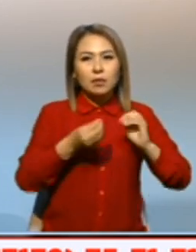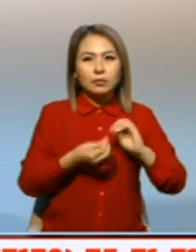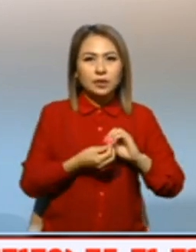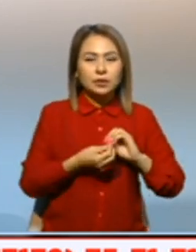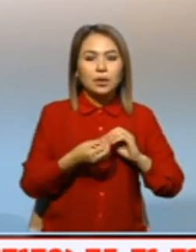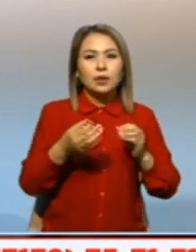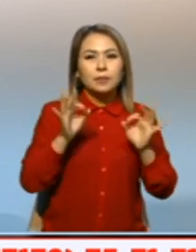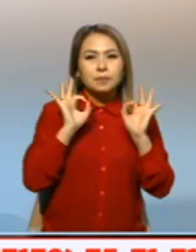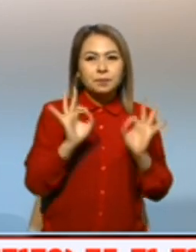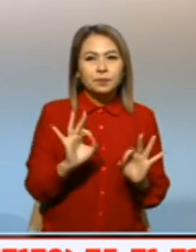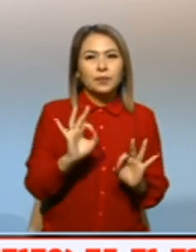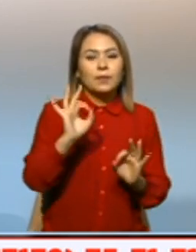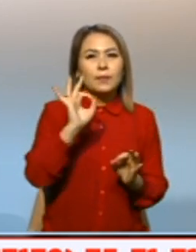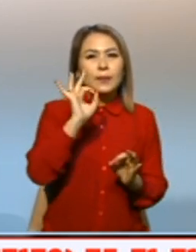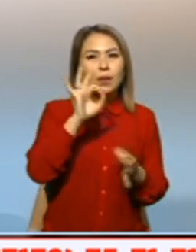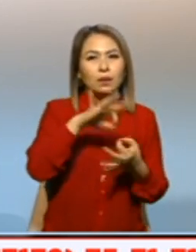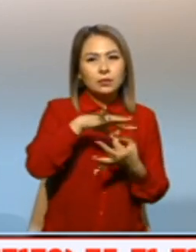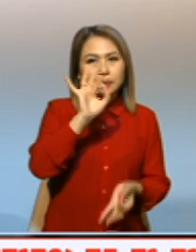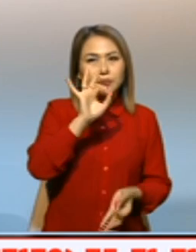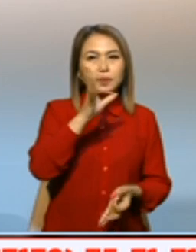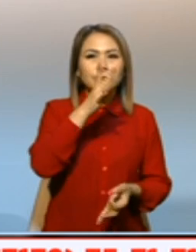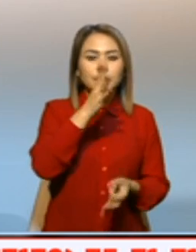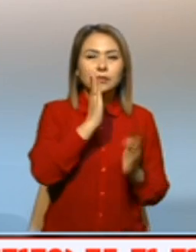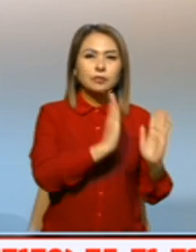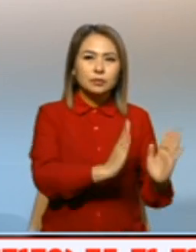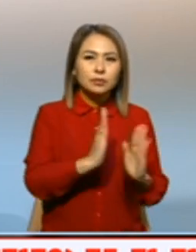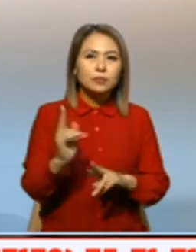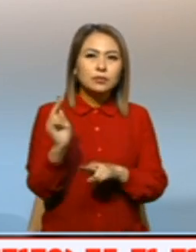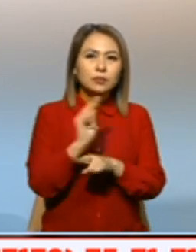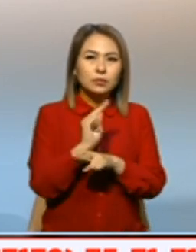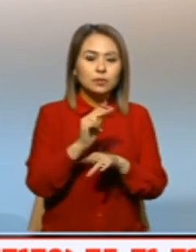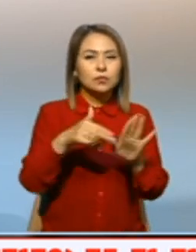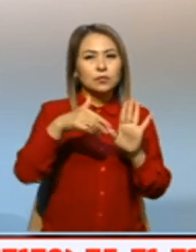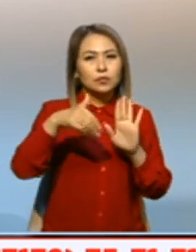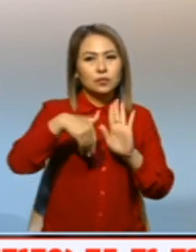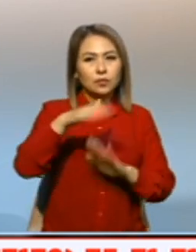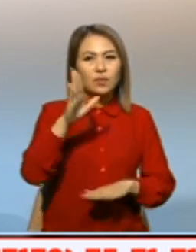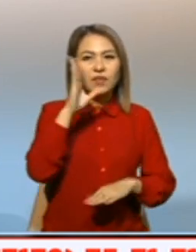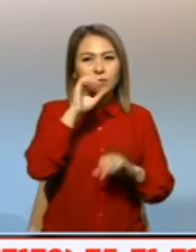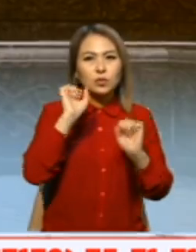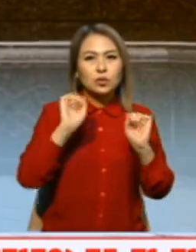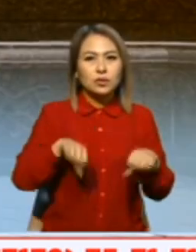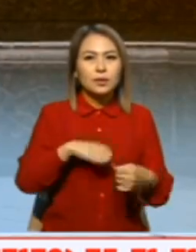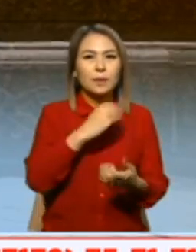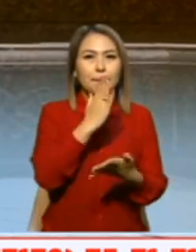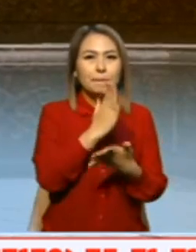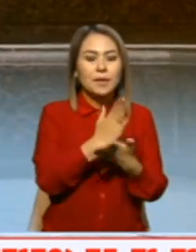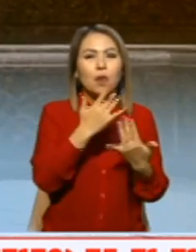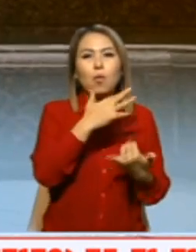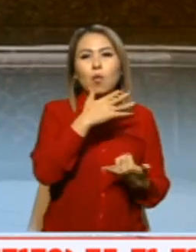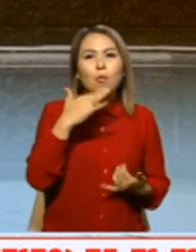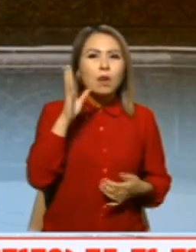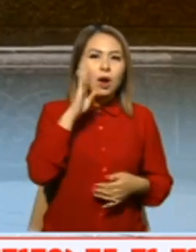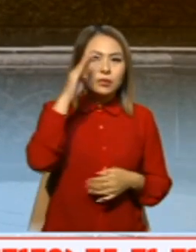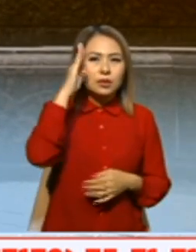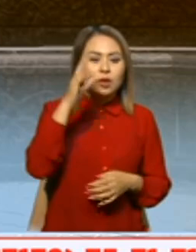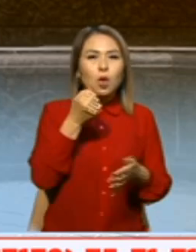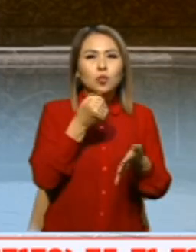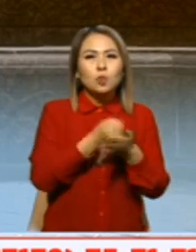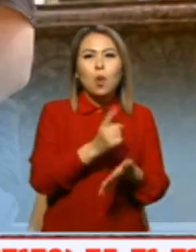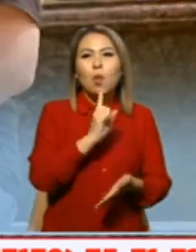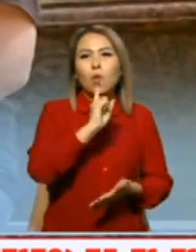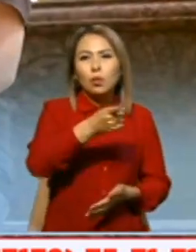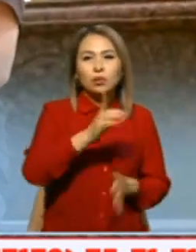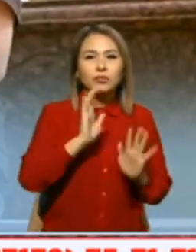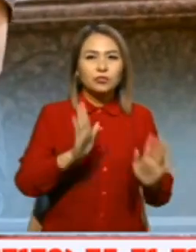дер кезінде анықталып, уақытылы ем амалдарын жүргізуге мүмкіндік береді. Алайда көп атана балаларын бір жасқа дейін